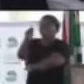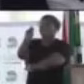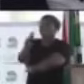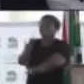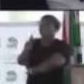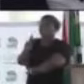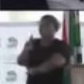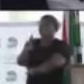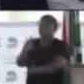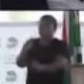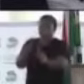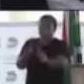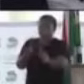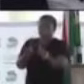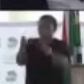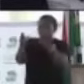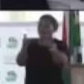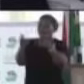basiphatha lesi sifunda